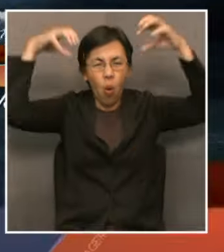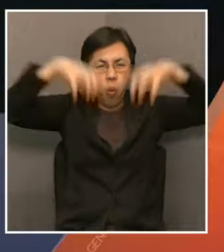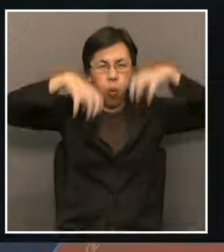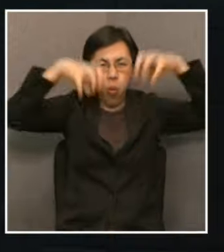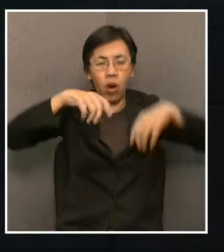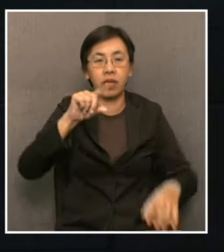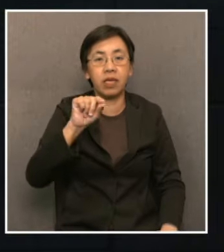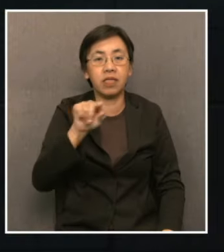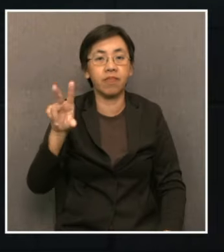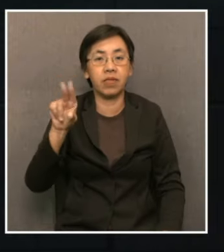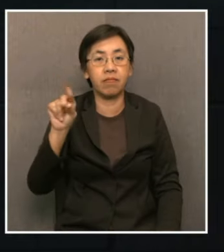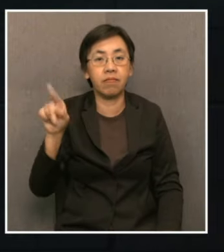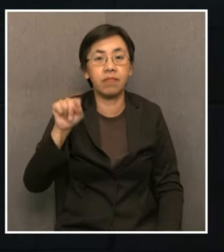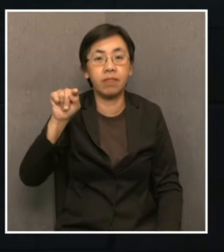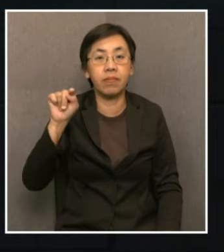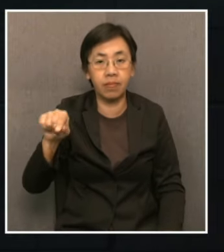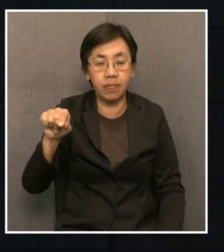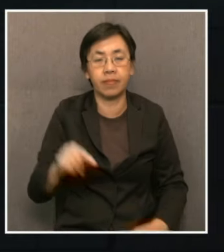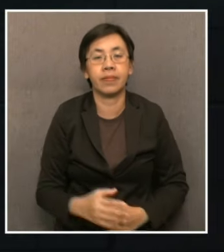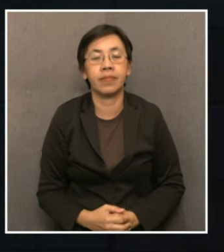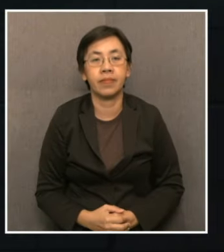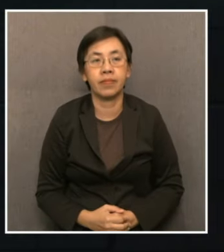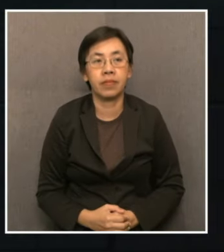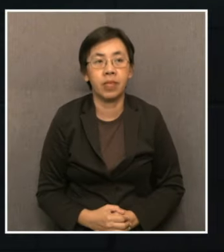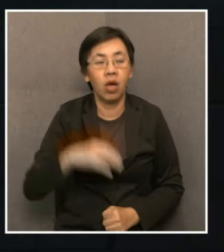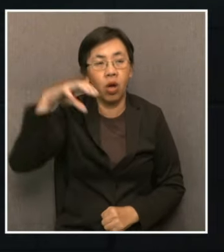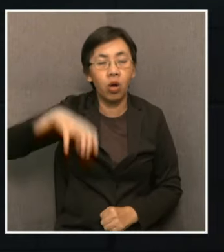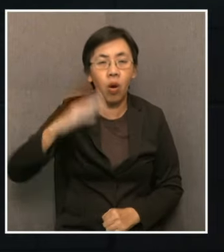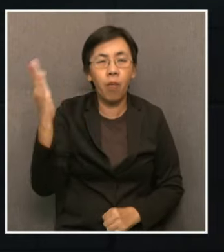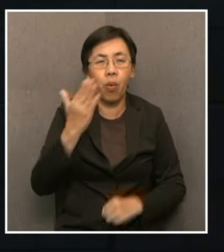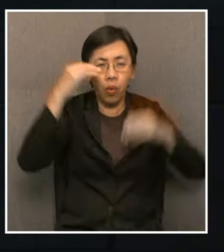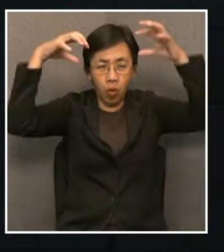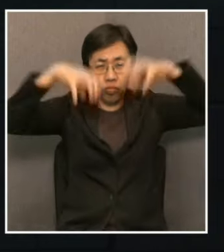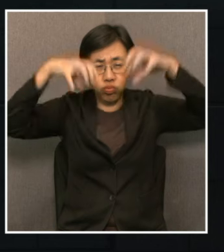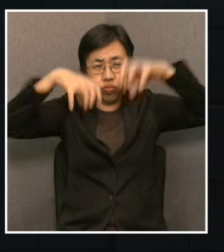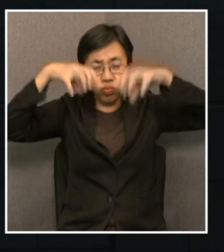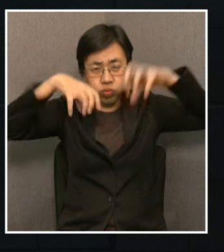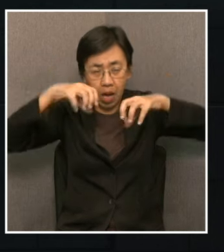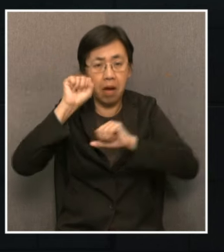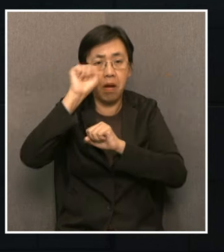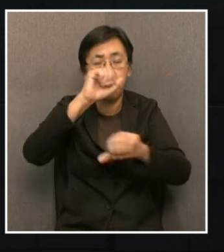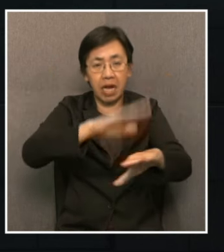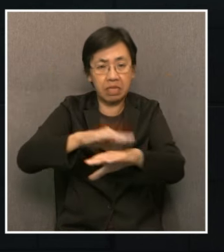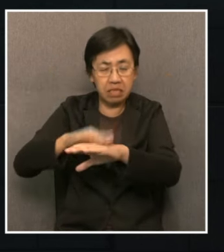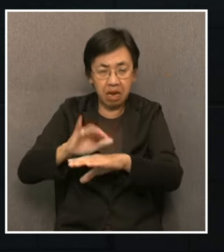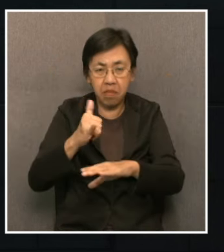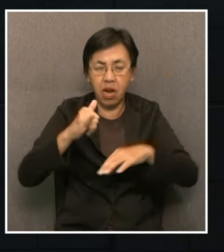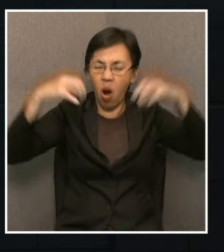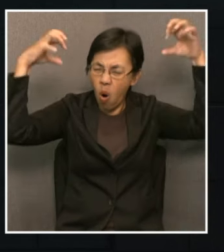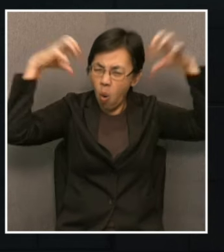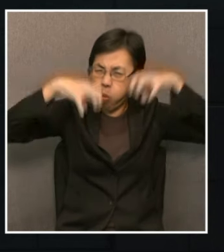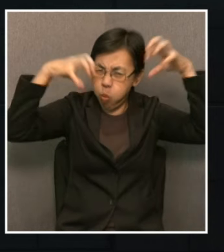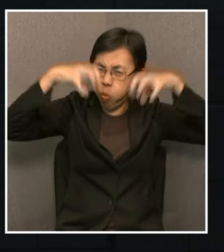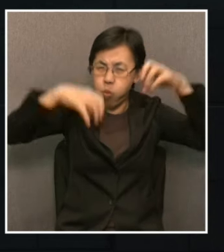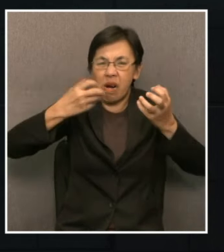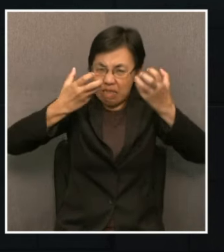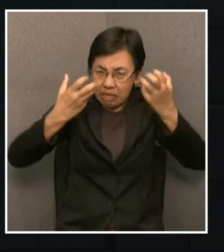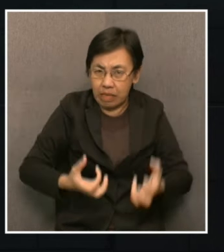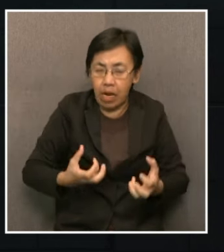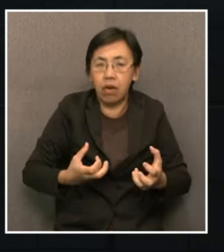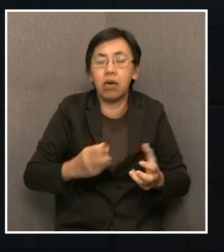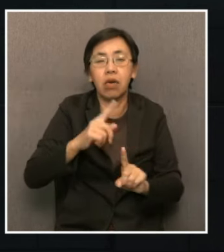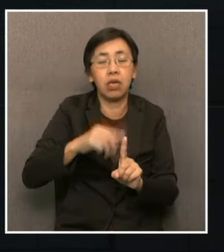ถึง30ของพื้นที่ทั้งนี้กรมอุตุนิยมวิทยาเตือนภัยพื้นที่เสี่ยงภัยฝนตกหนักในวันนี้นะครับ5มิถุน